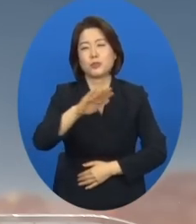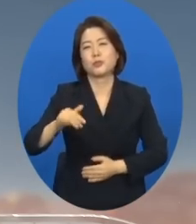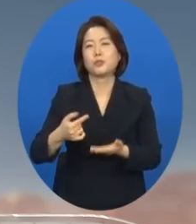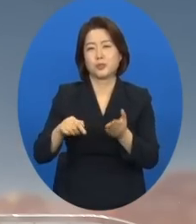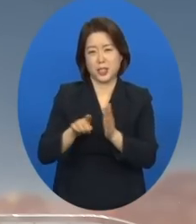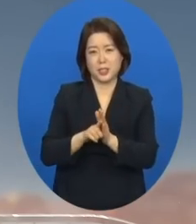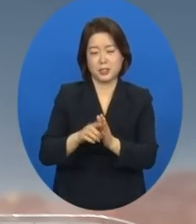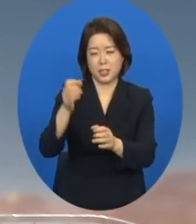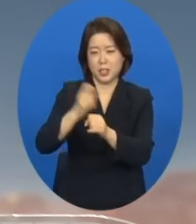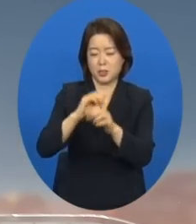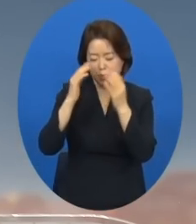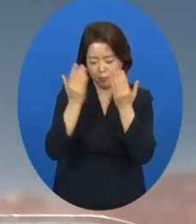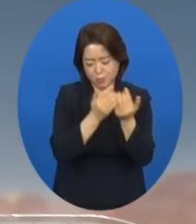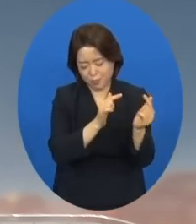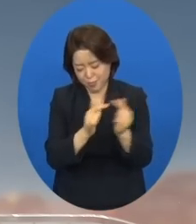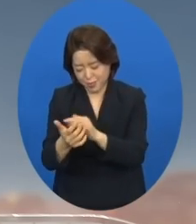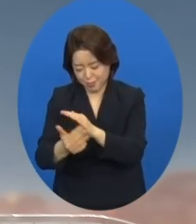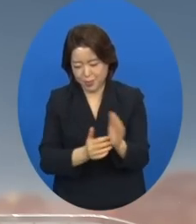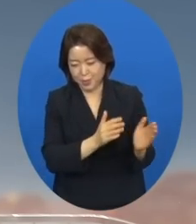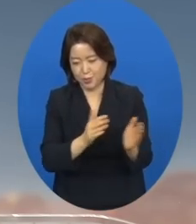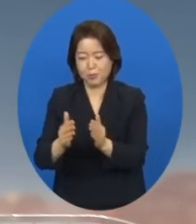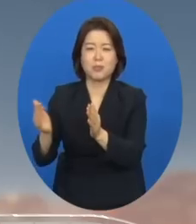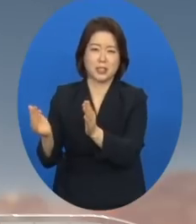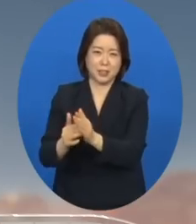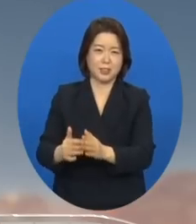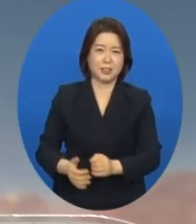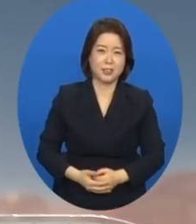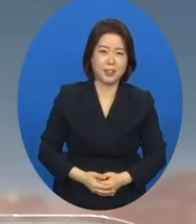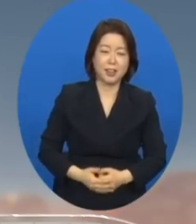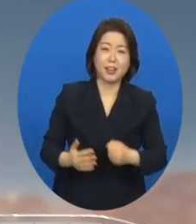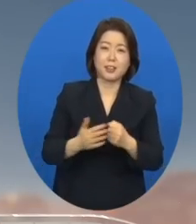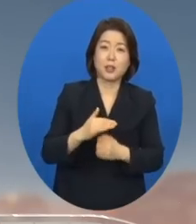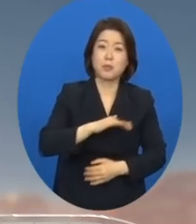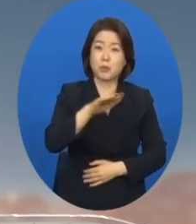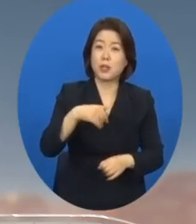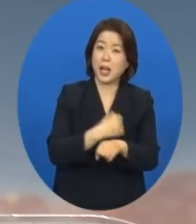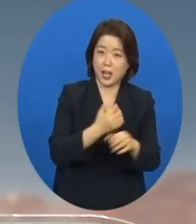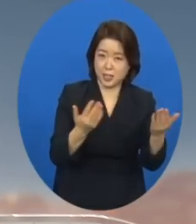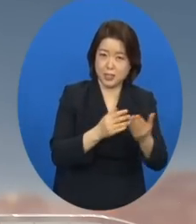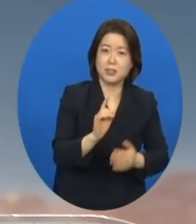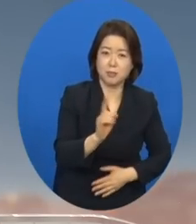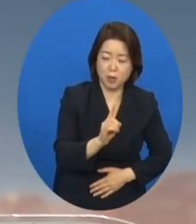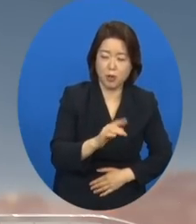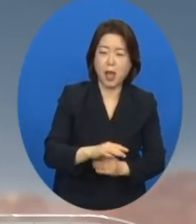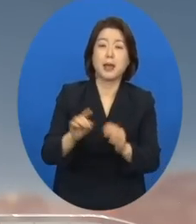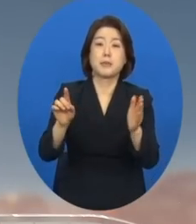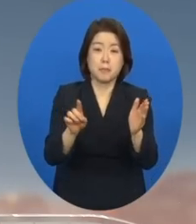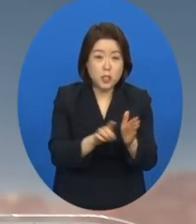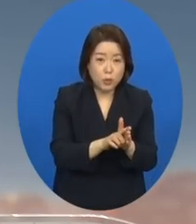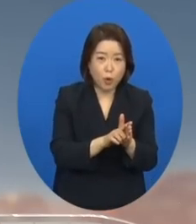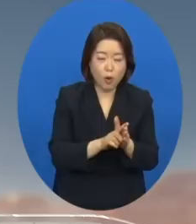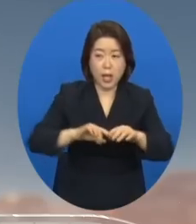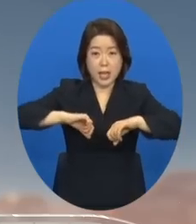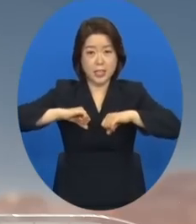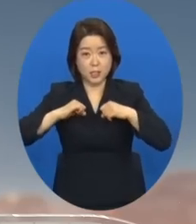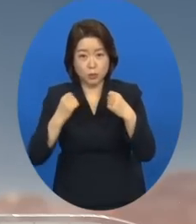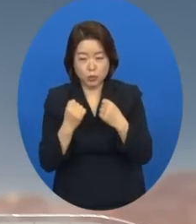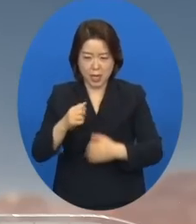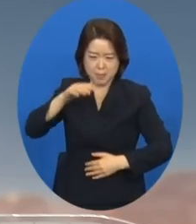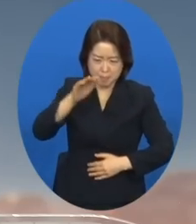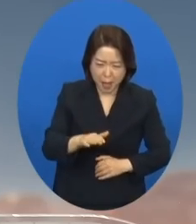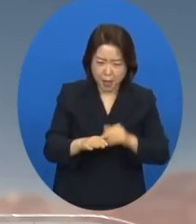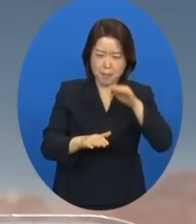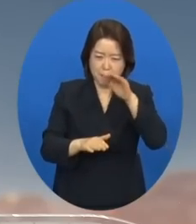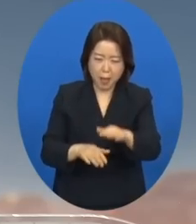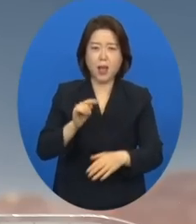이미 모든 것을 예비해 두셨다는 것입니다 그래서 우리가 할 것은 뭐예요 믿고 순종의